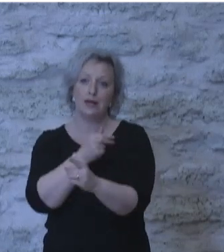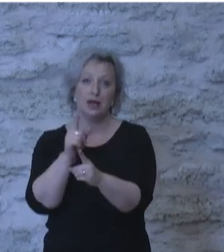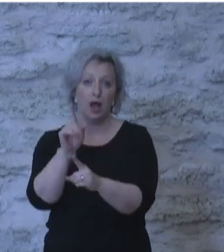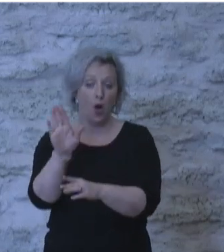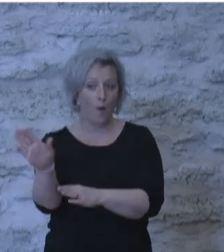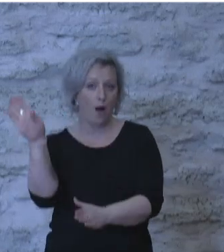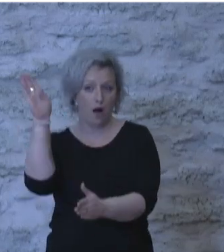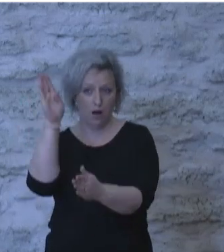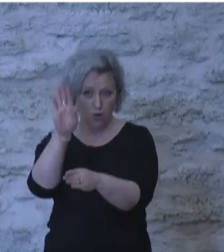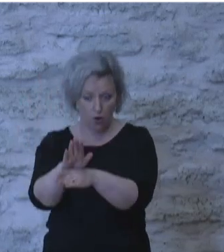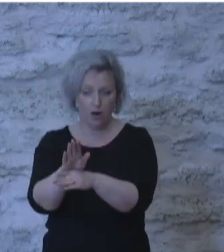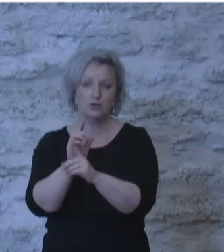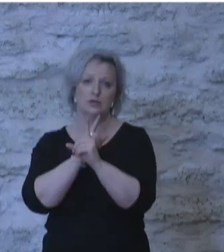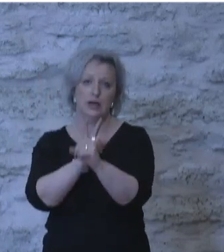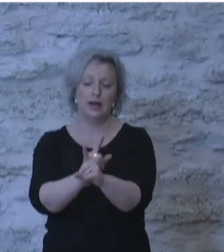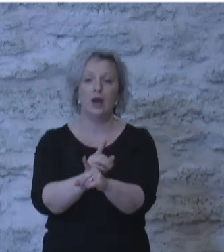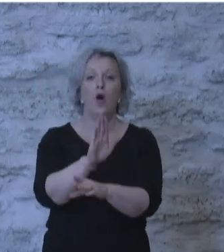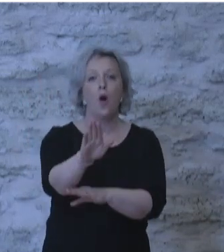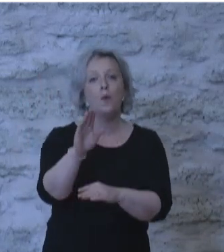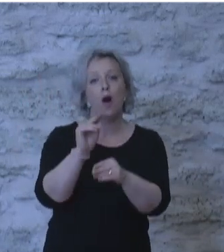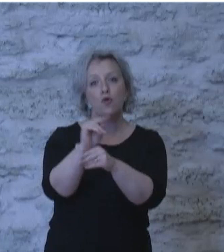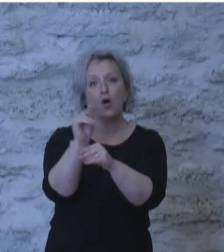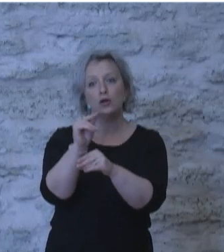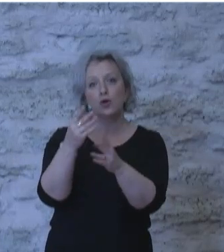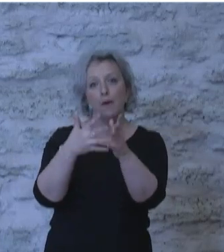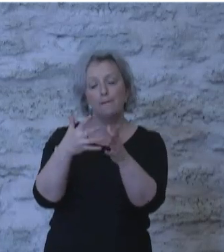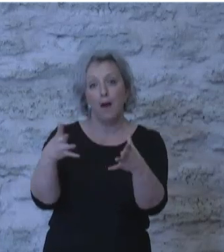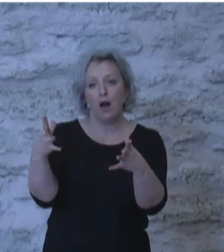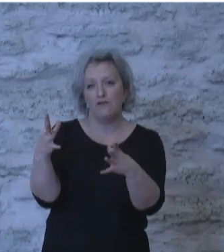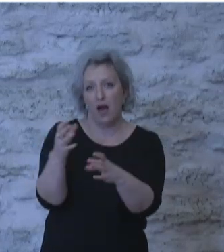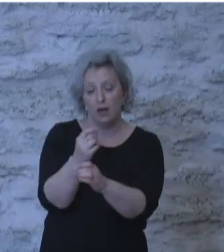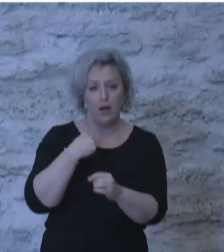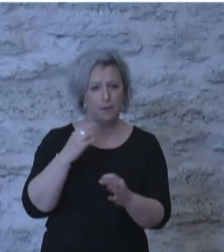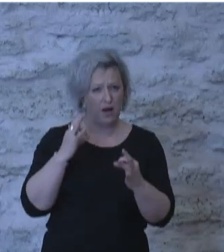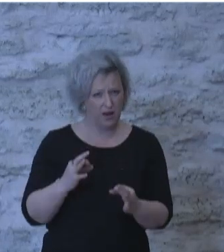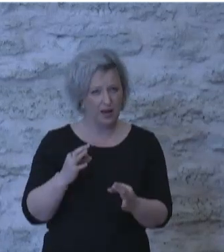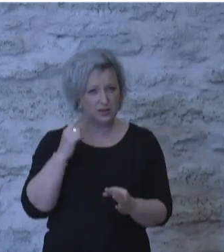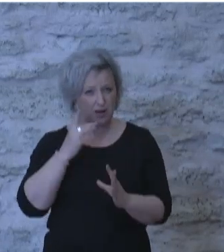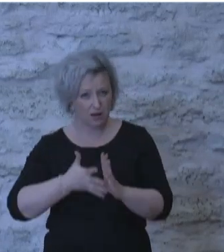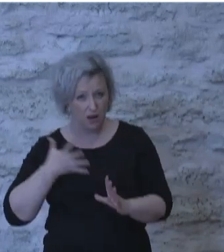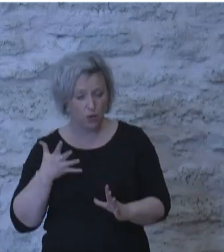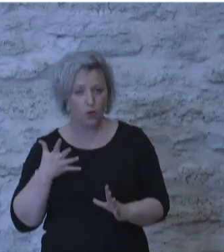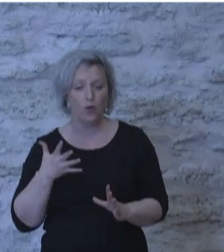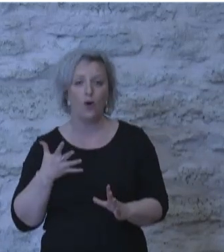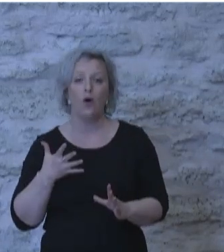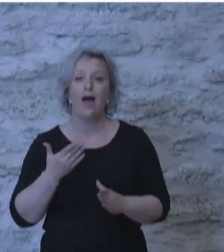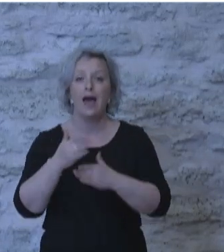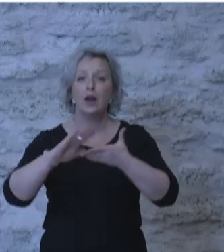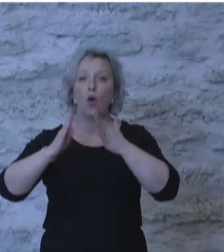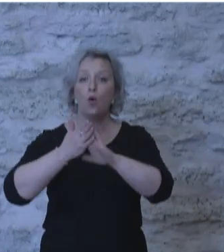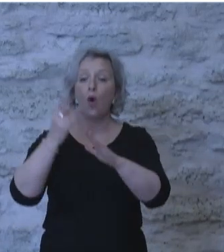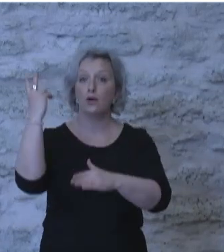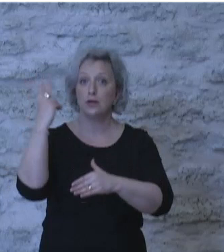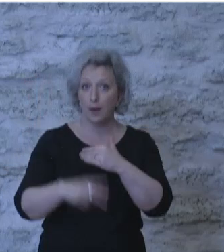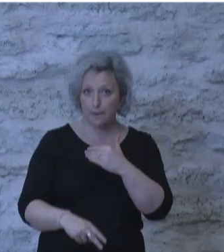Väheneb ka koolituse maht. Kas ma olen õigel teel? Kas ma saan aru, et kui erikool orukord lõppeb, siis